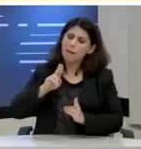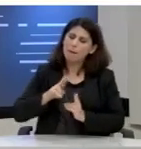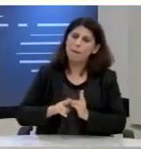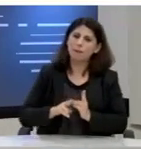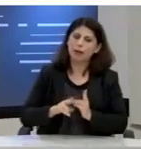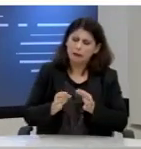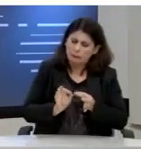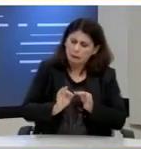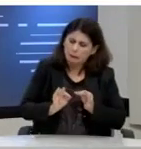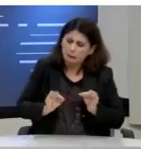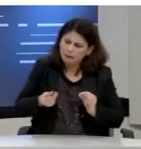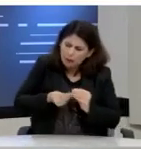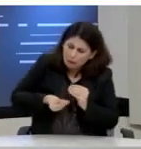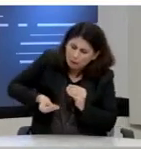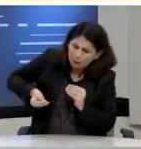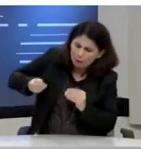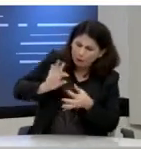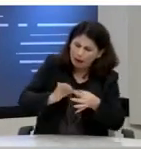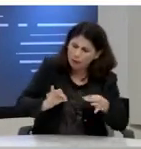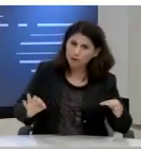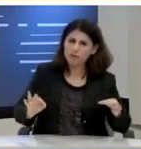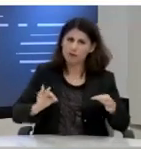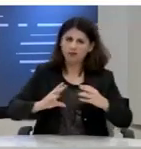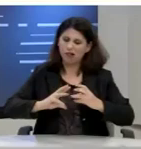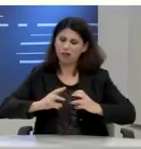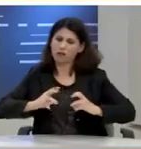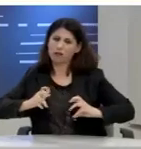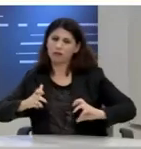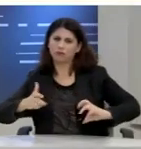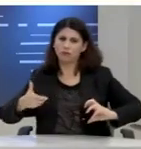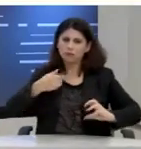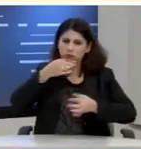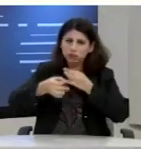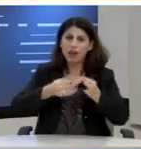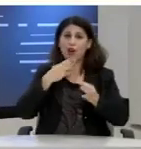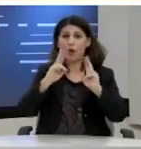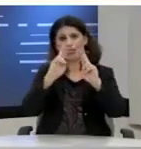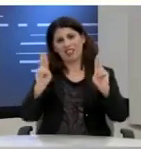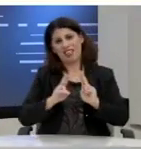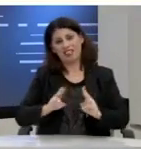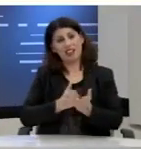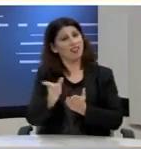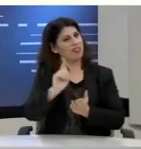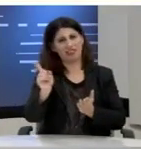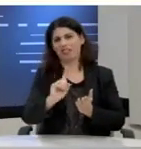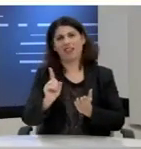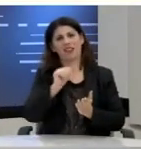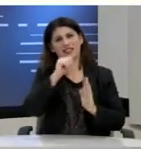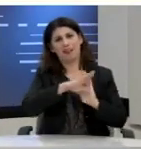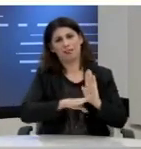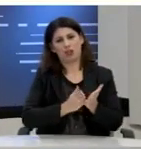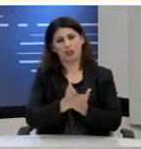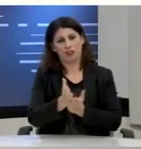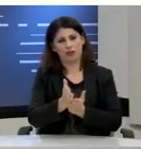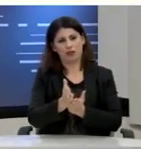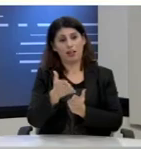γίνει σχολαστικό τρίτου σχολαστικού με λανθασμένες ερμηνείες, γιατί το διεθνές δίκαιο δεν είναι συνταγματικό δίκαιο, αγαπητοί φίλοι της Νέας